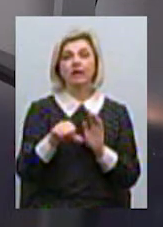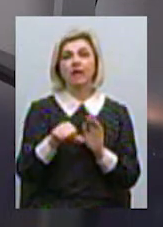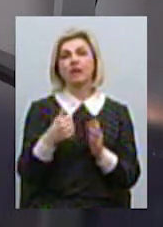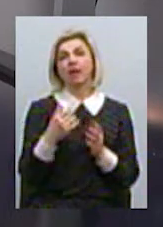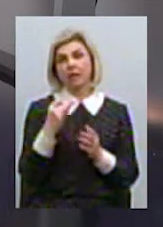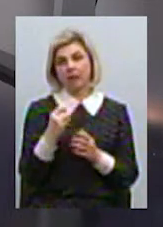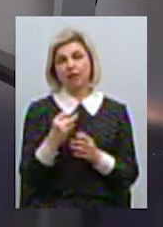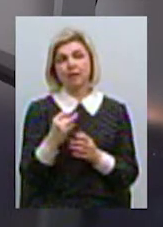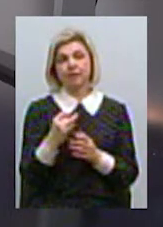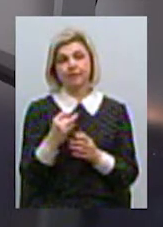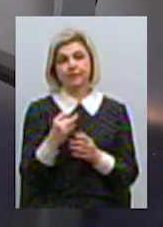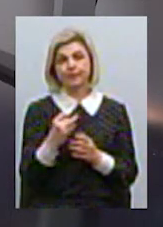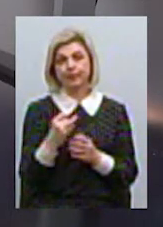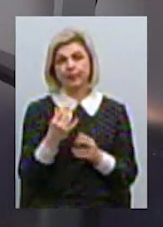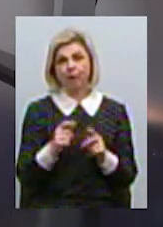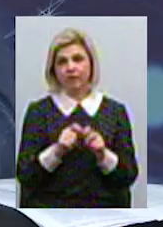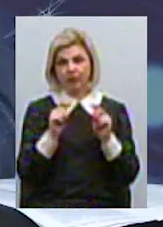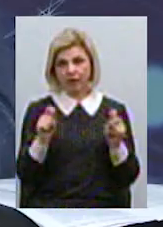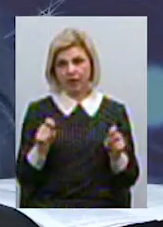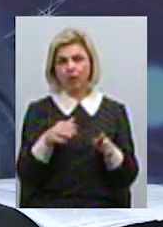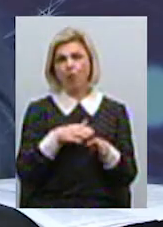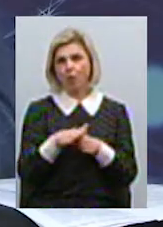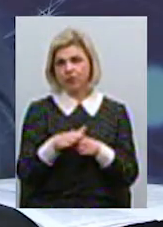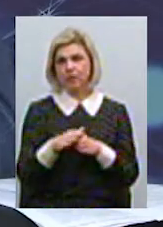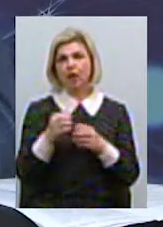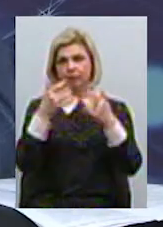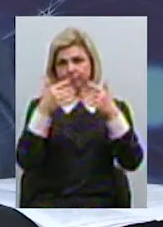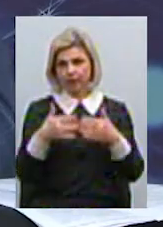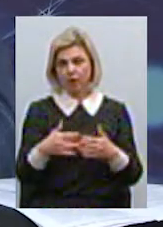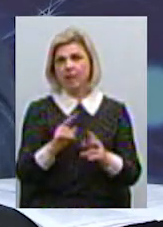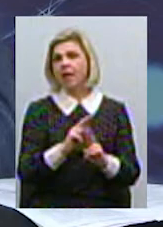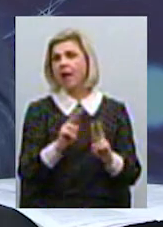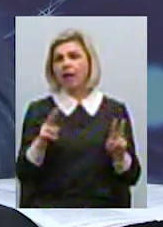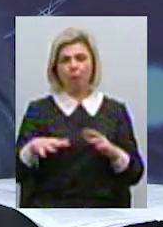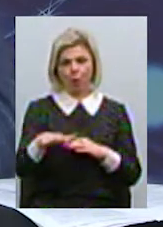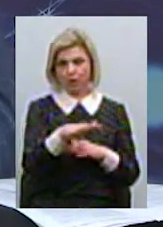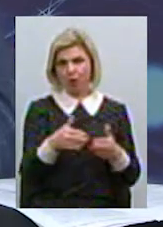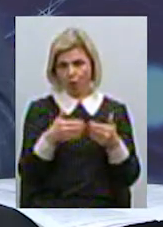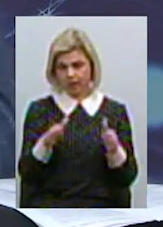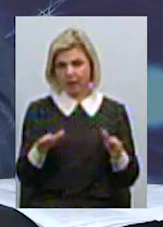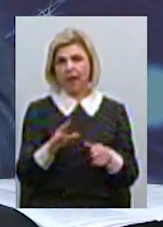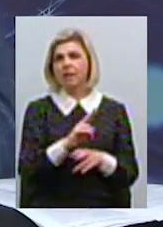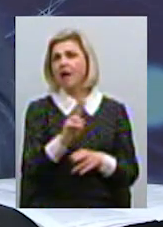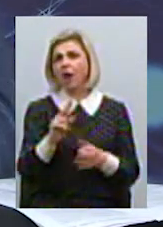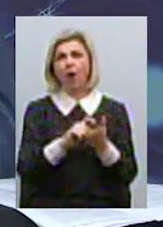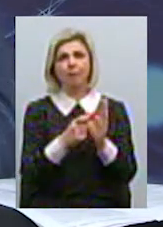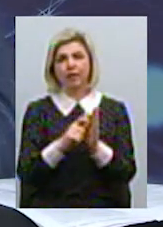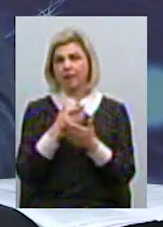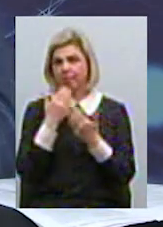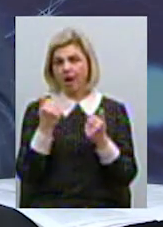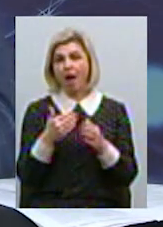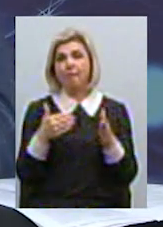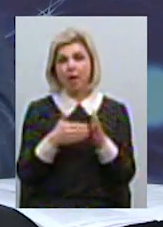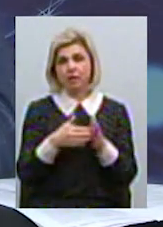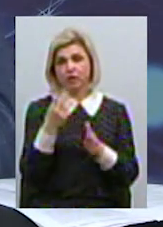приходить, отримує талончик. Відкритий повністю простір, ніяких кабінетів. все на місці, максимум 26 хвилин